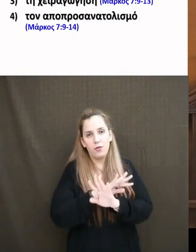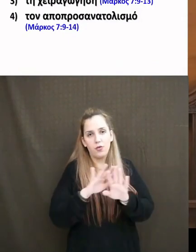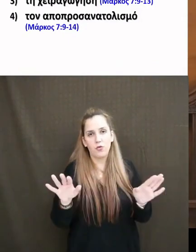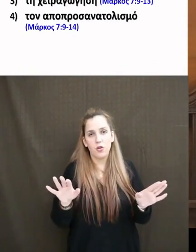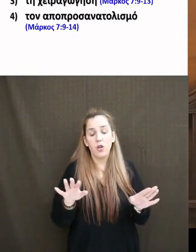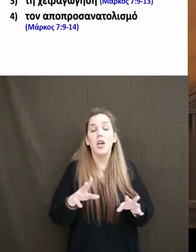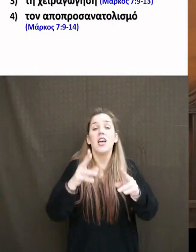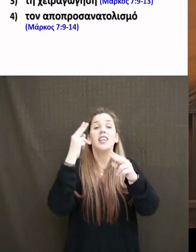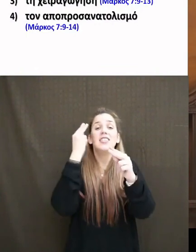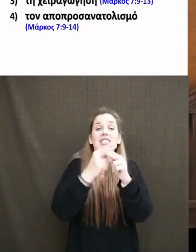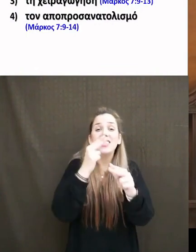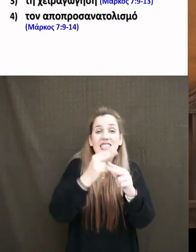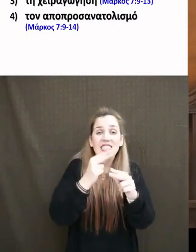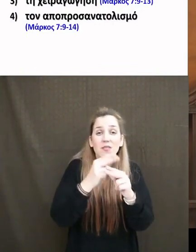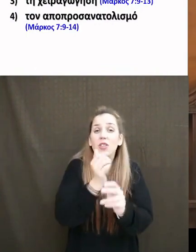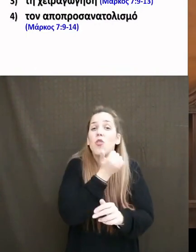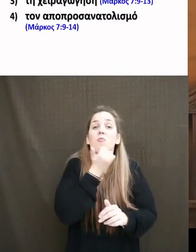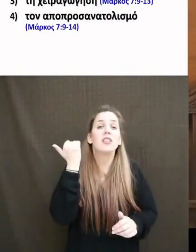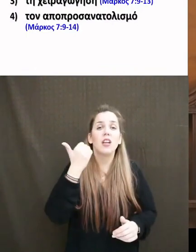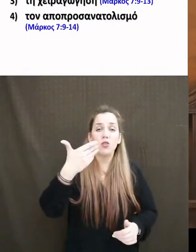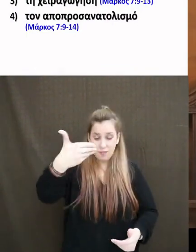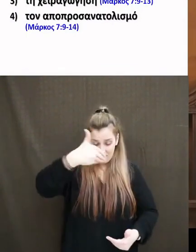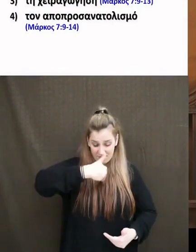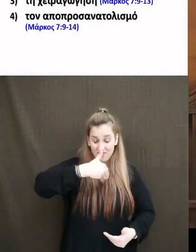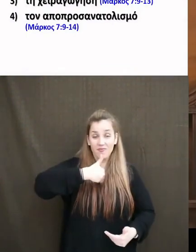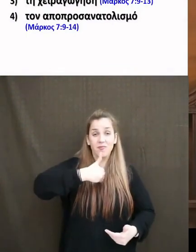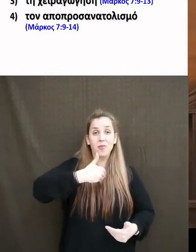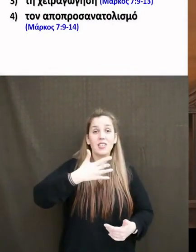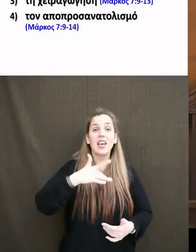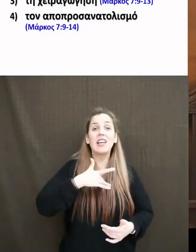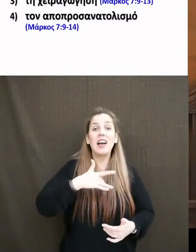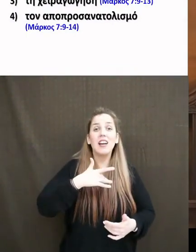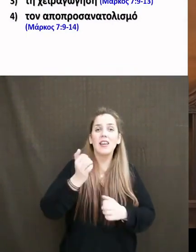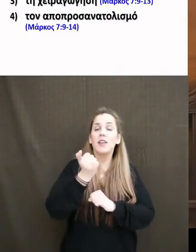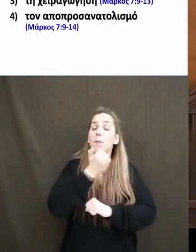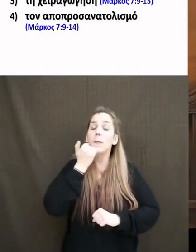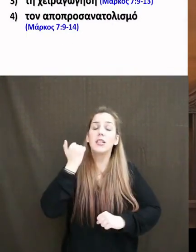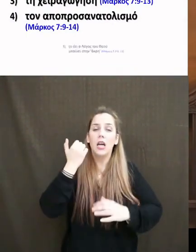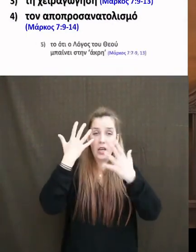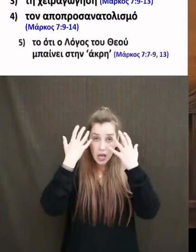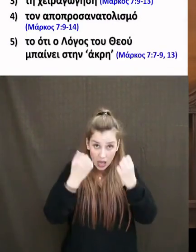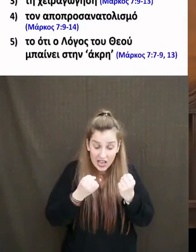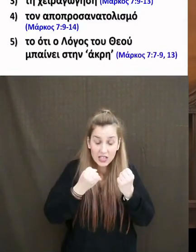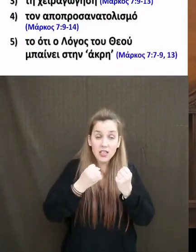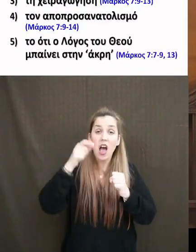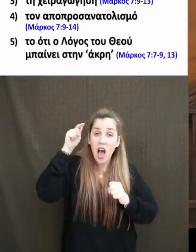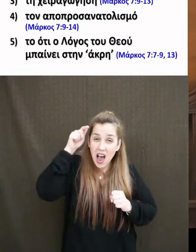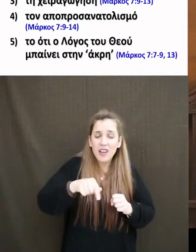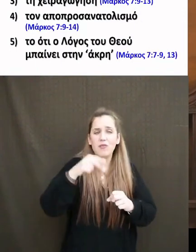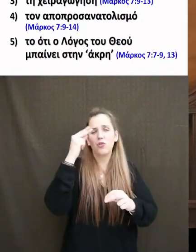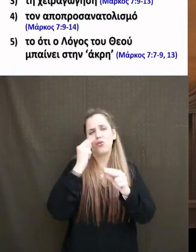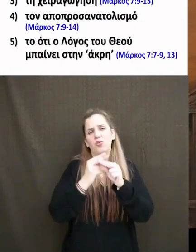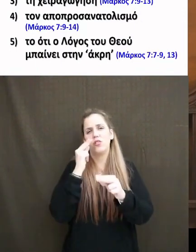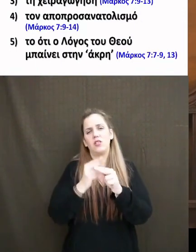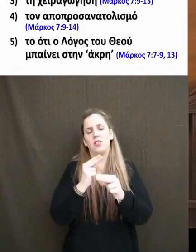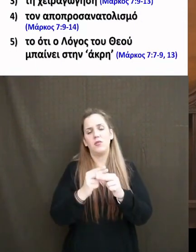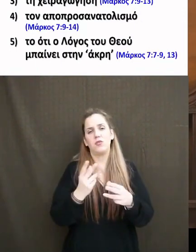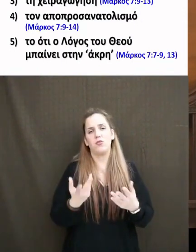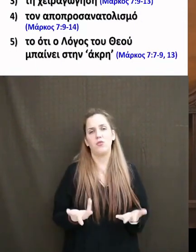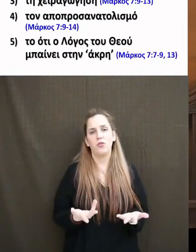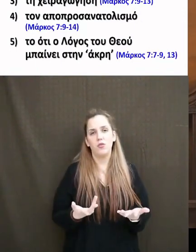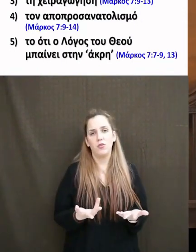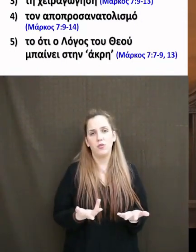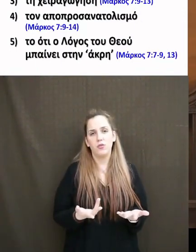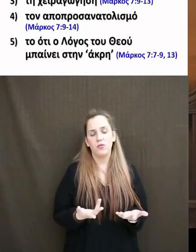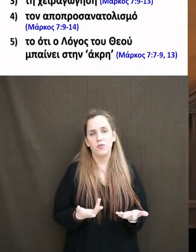μετανοήσουν. Και όλο αυτό γίνεται και στραβώνει επειδή ο λόγος του Θεού μπαίνει στην άκρη.